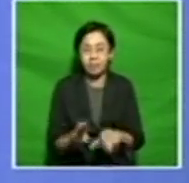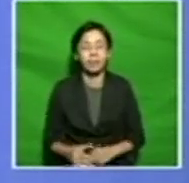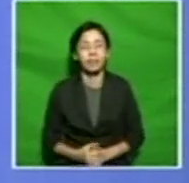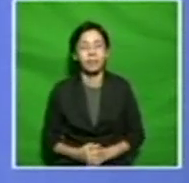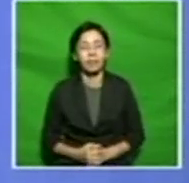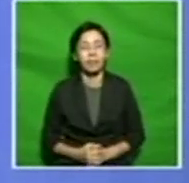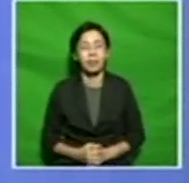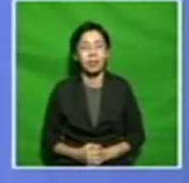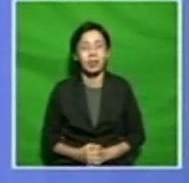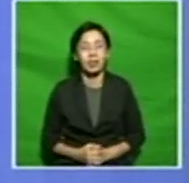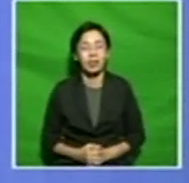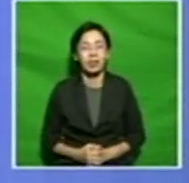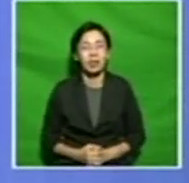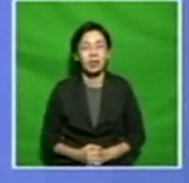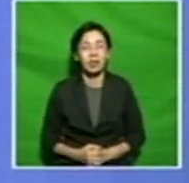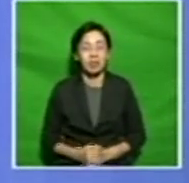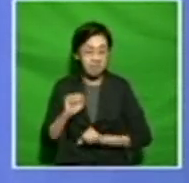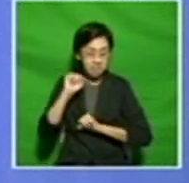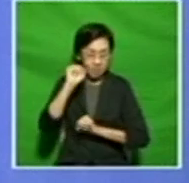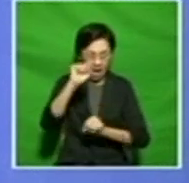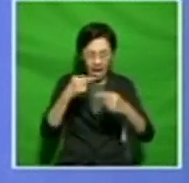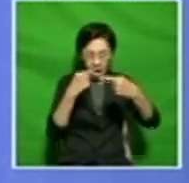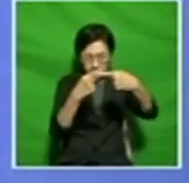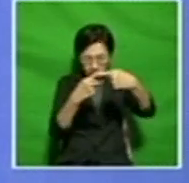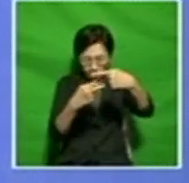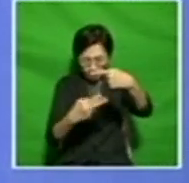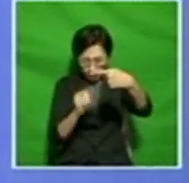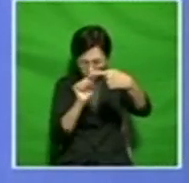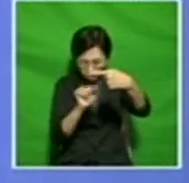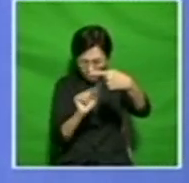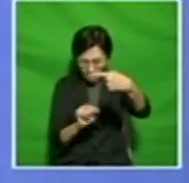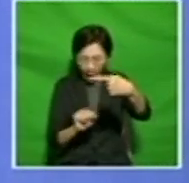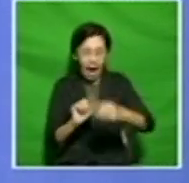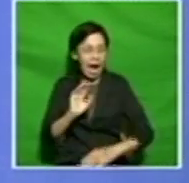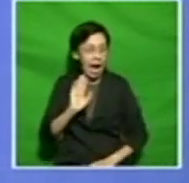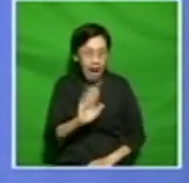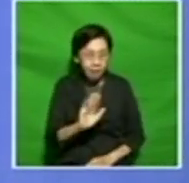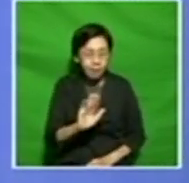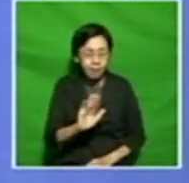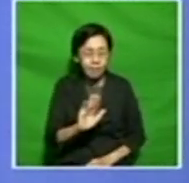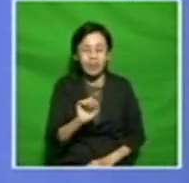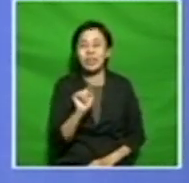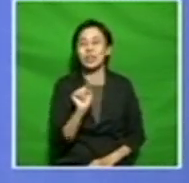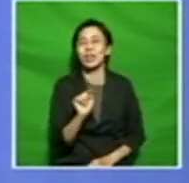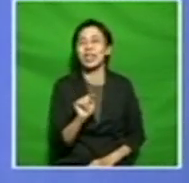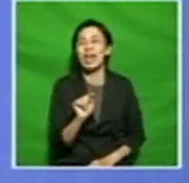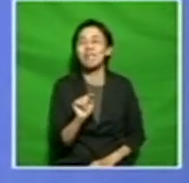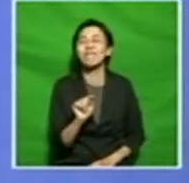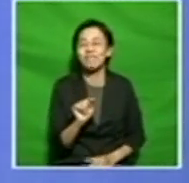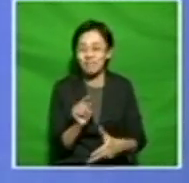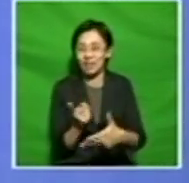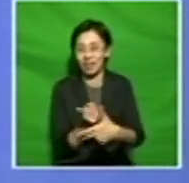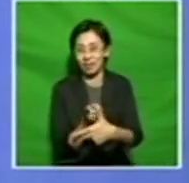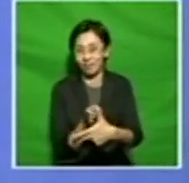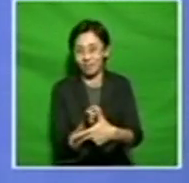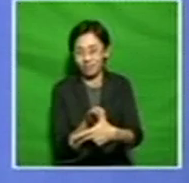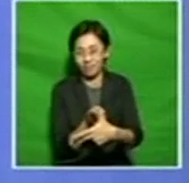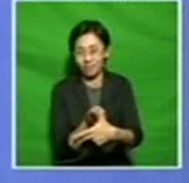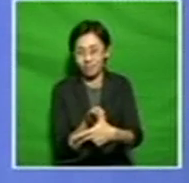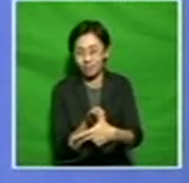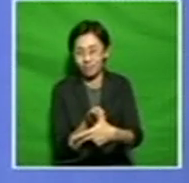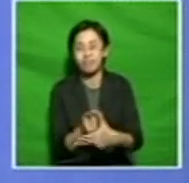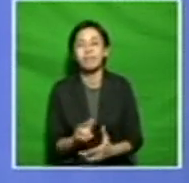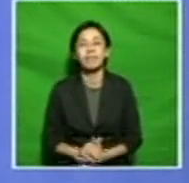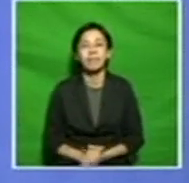พวกเหล่านี้คือสถานที่ที่ได้มีการห้ามไว้ก่อนแล้วก็ยกเอามากล่าวซ้ำในข้อกำหน